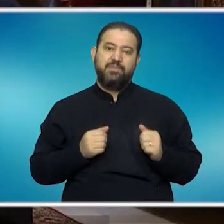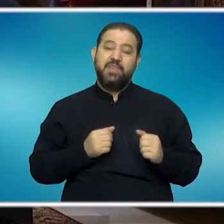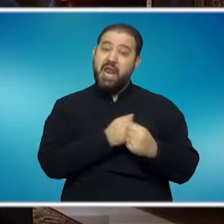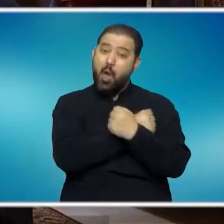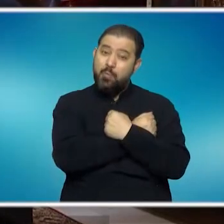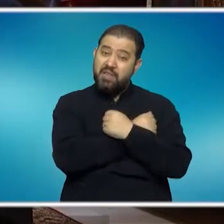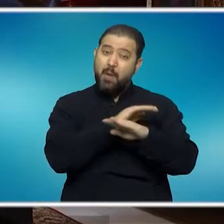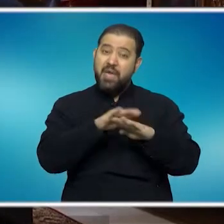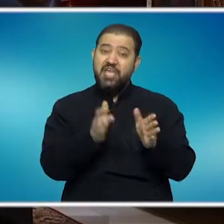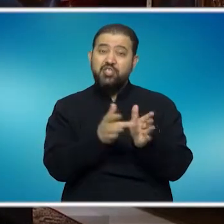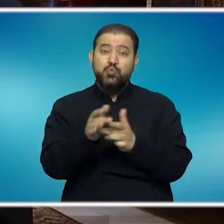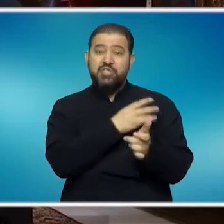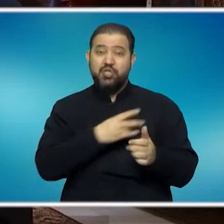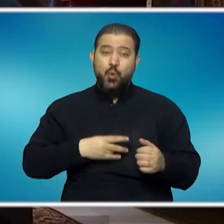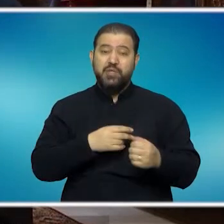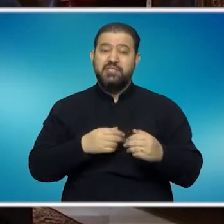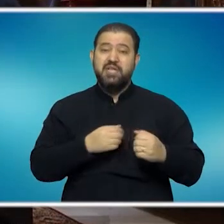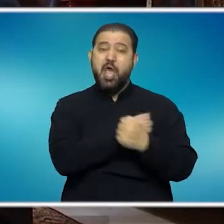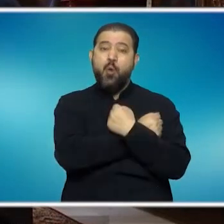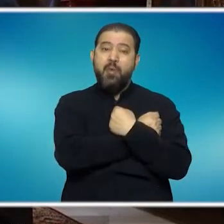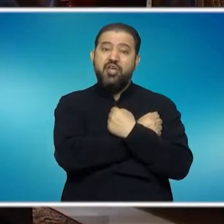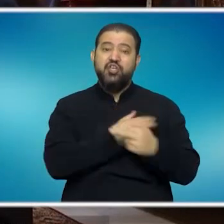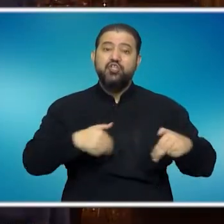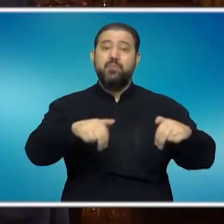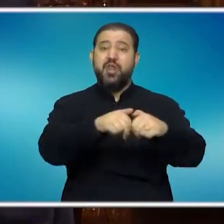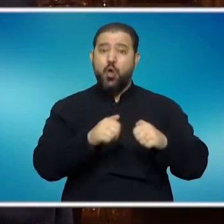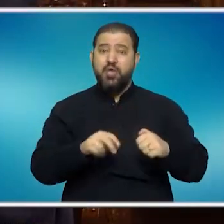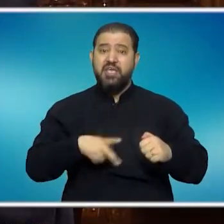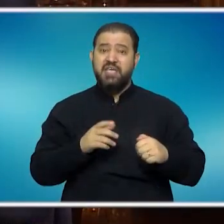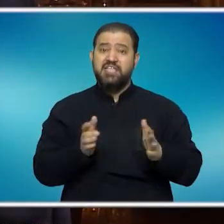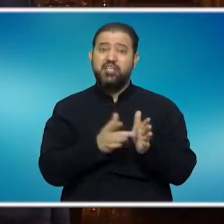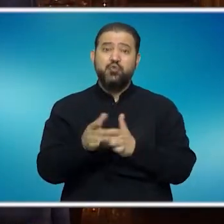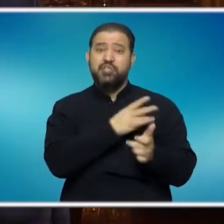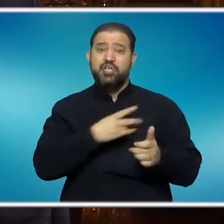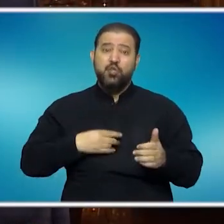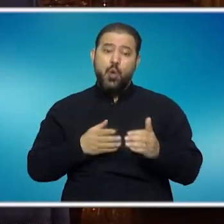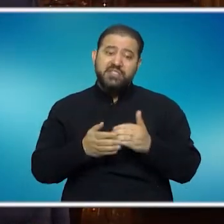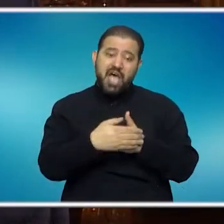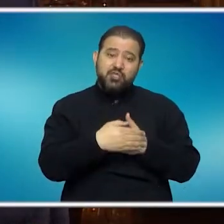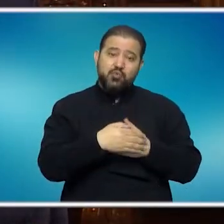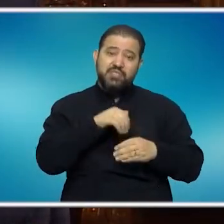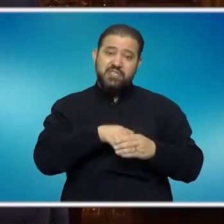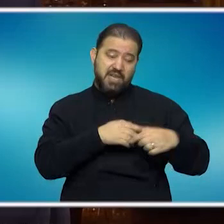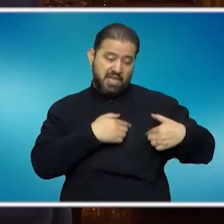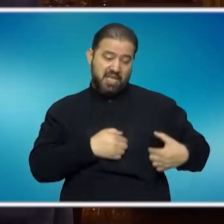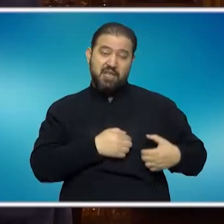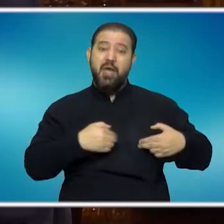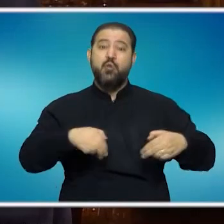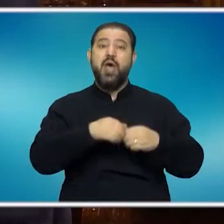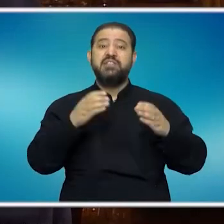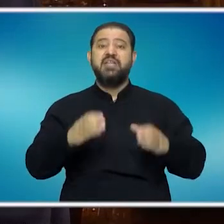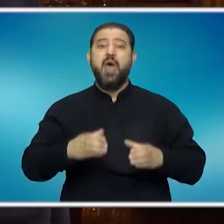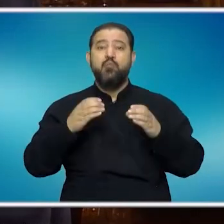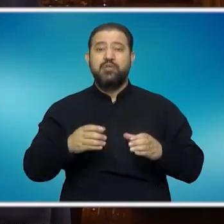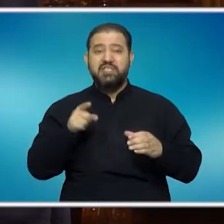iubindu-L pe Hristos, ne iubește și pe noi. De ce? Îl vede pe Hristos în noi. Nu este Hristos ascuns în noi de la botez? Ea chiar îl vede prin puterea